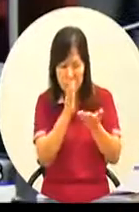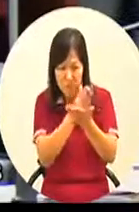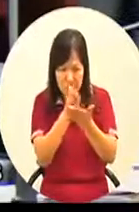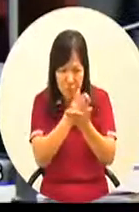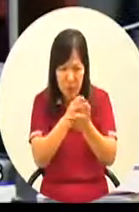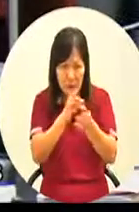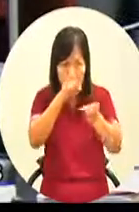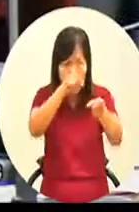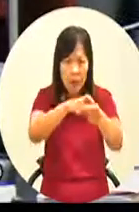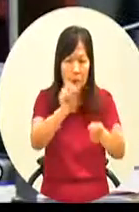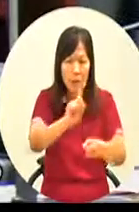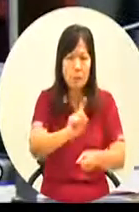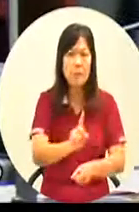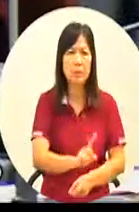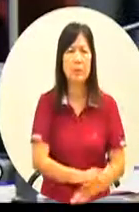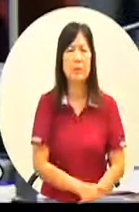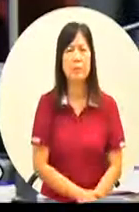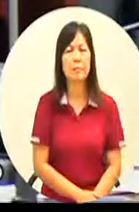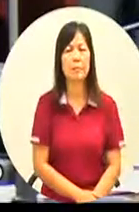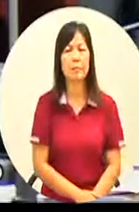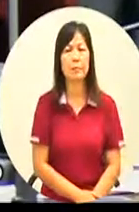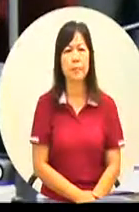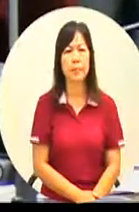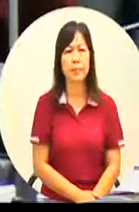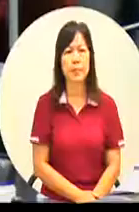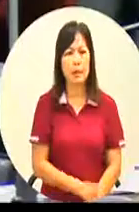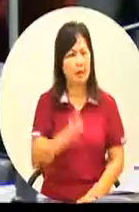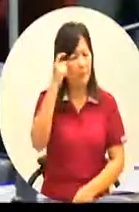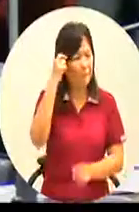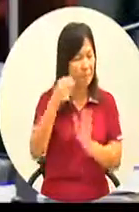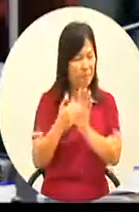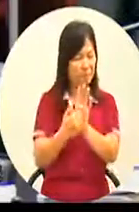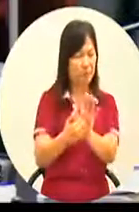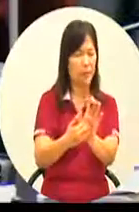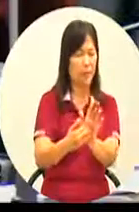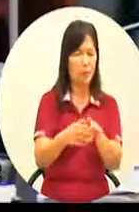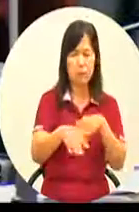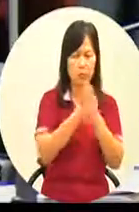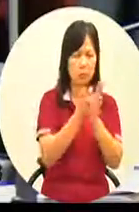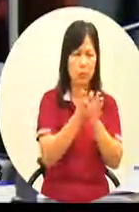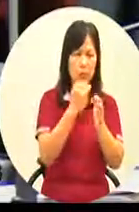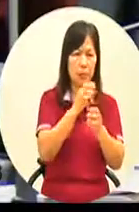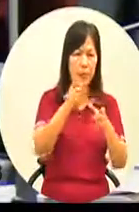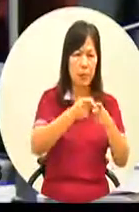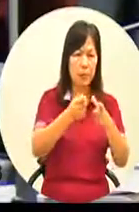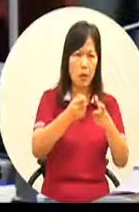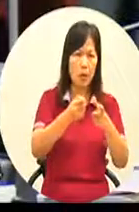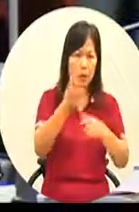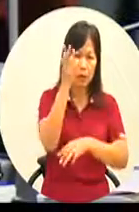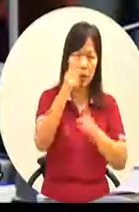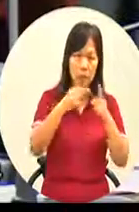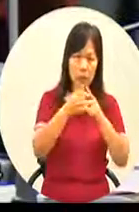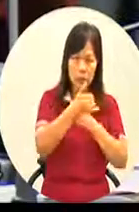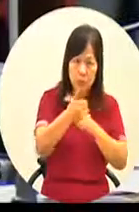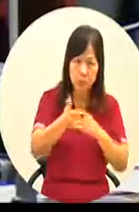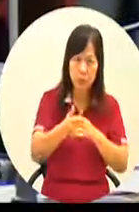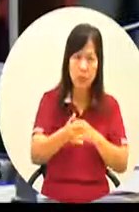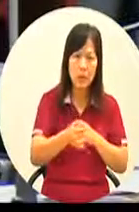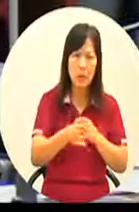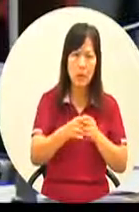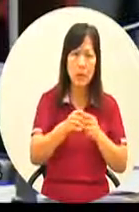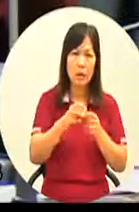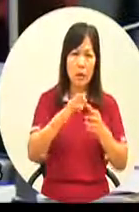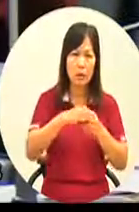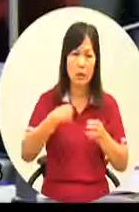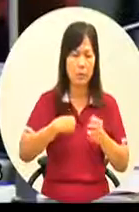针是怎么样来做，以避免让我们的所有公务人员哈，咱袂当讲吼，因为